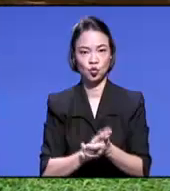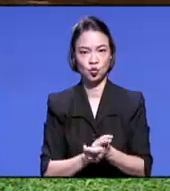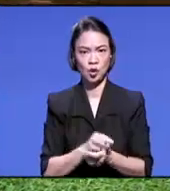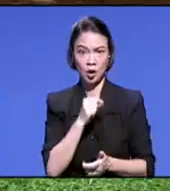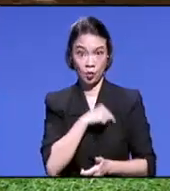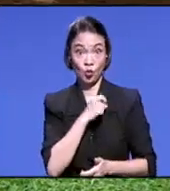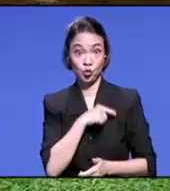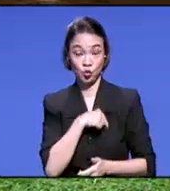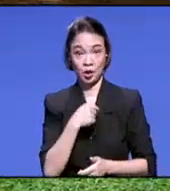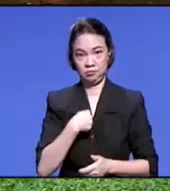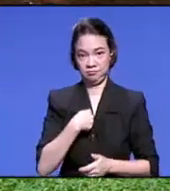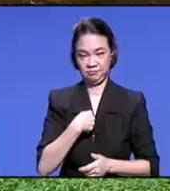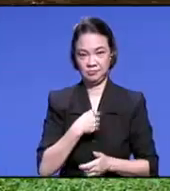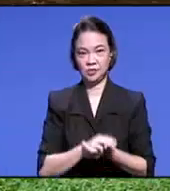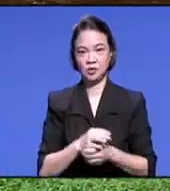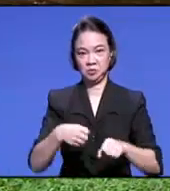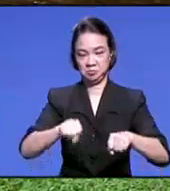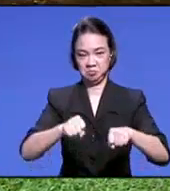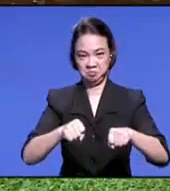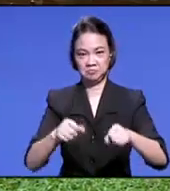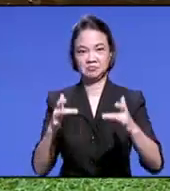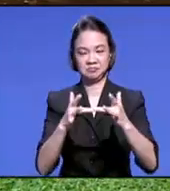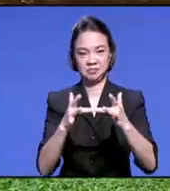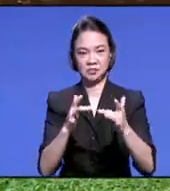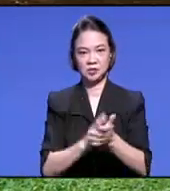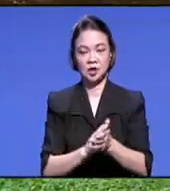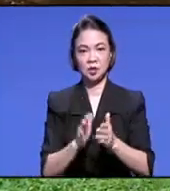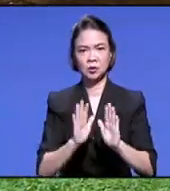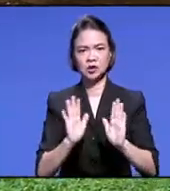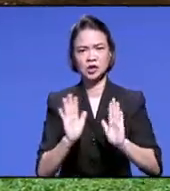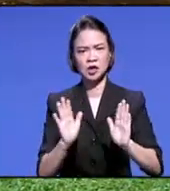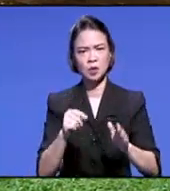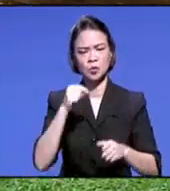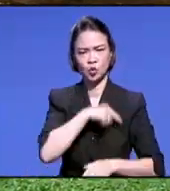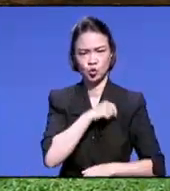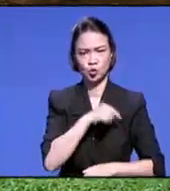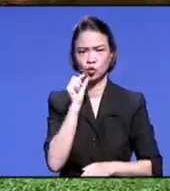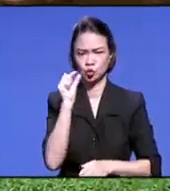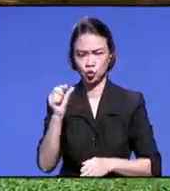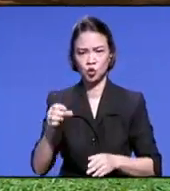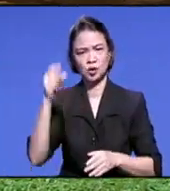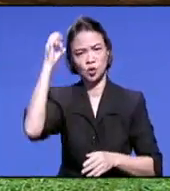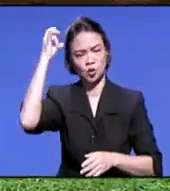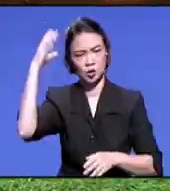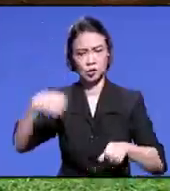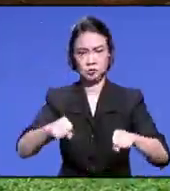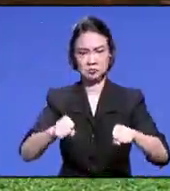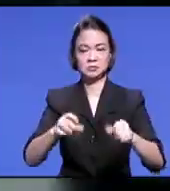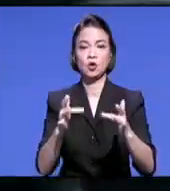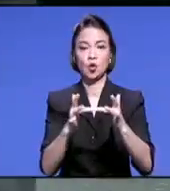menguntungkan sekali bagi saya, pengguna transportasi online, namun belum tentu menguntungkan bagi para pengendara ataupun driver dari ojek online ini.